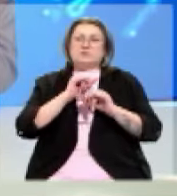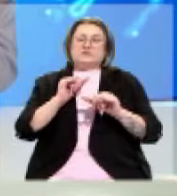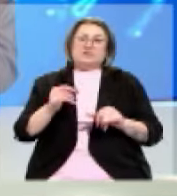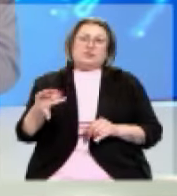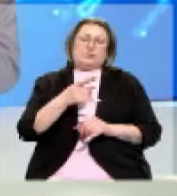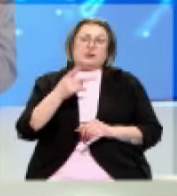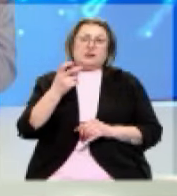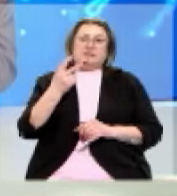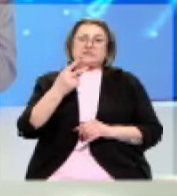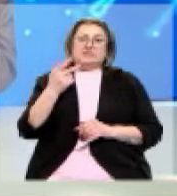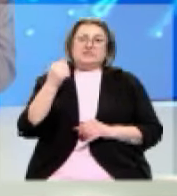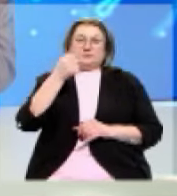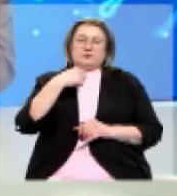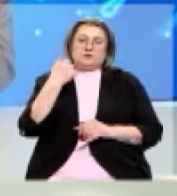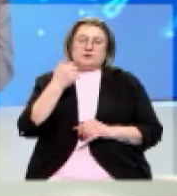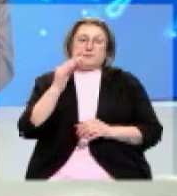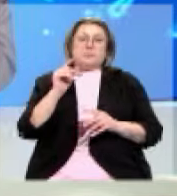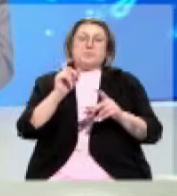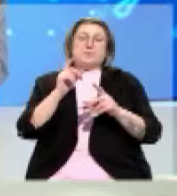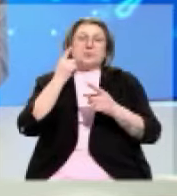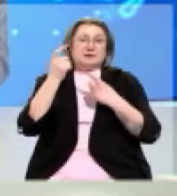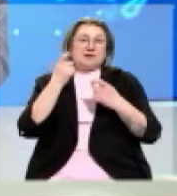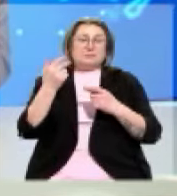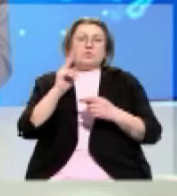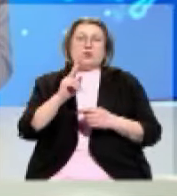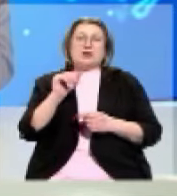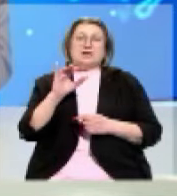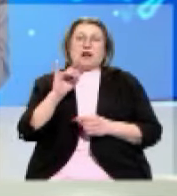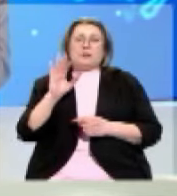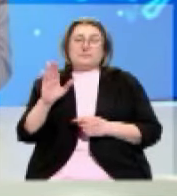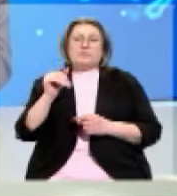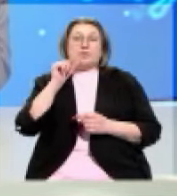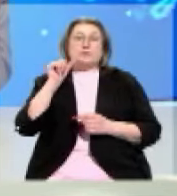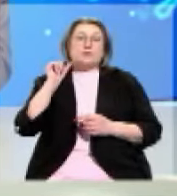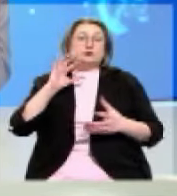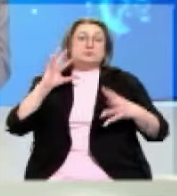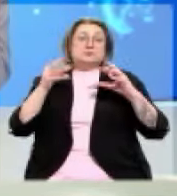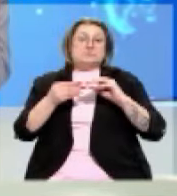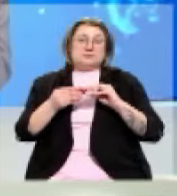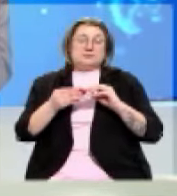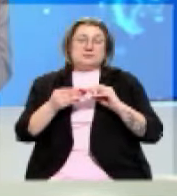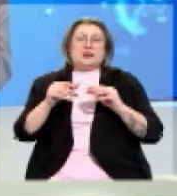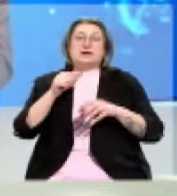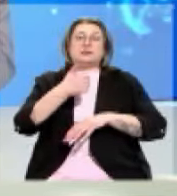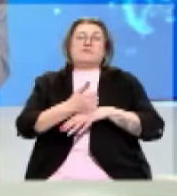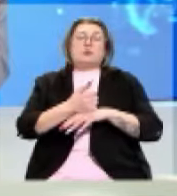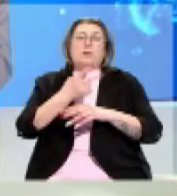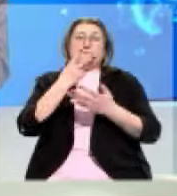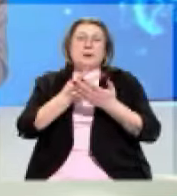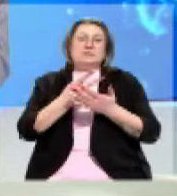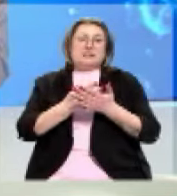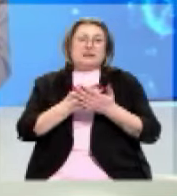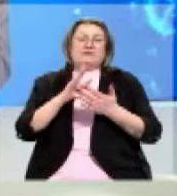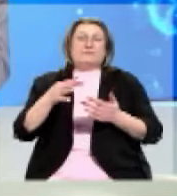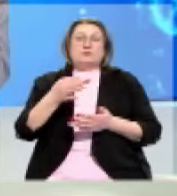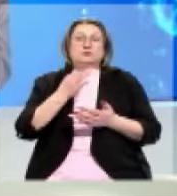бойынша өңірдің негізгі макроэкономикалық өсім көрсеткіштерінде 10 динамика байқалатынын баяндады. Атап айтқанда, өңдеу